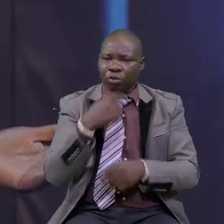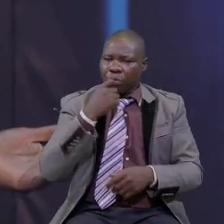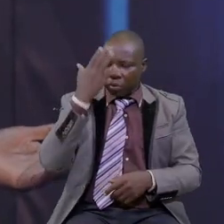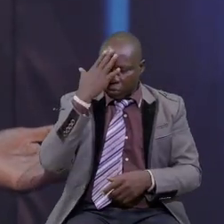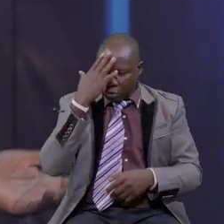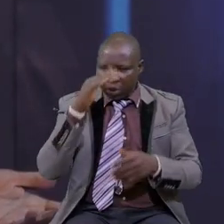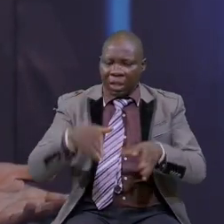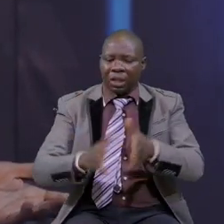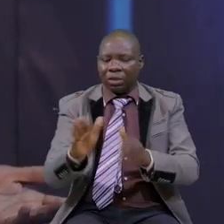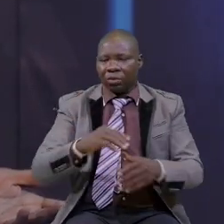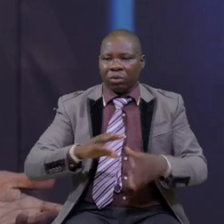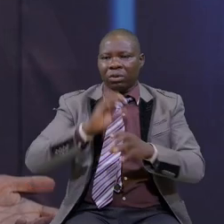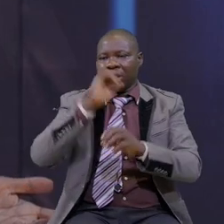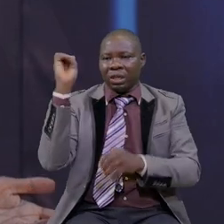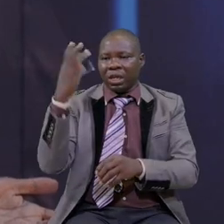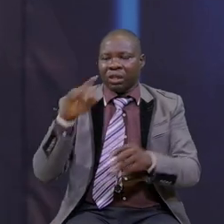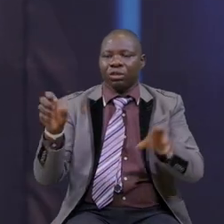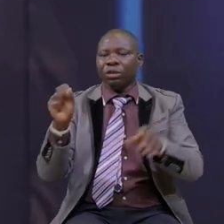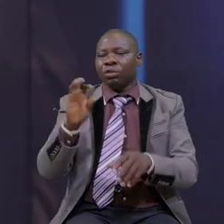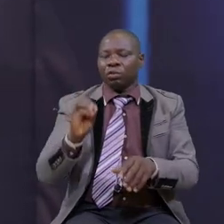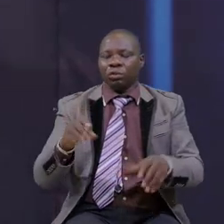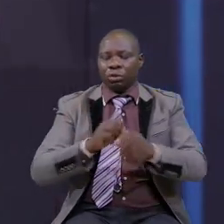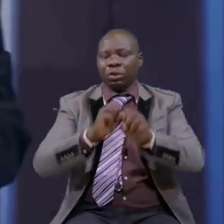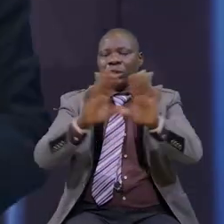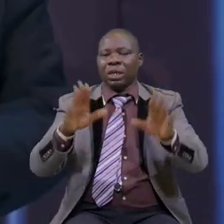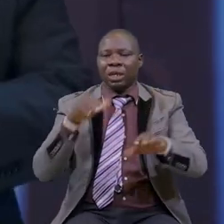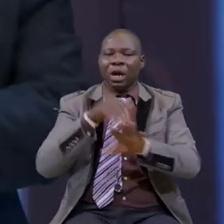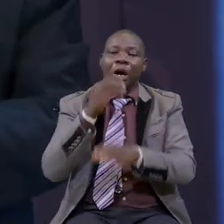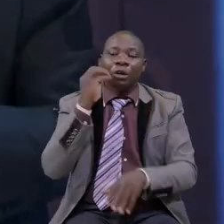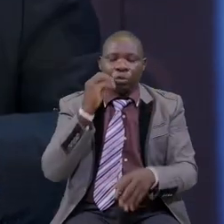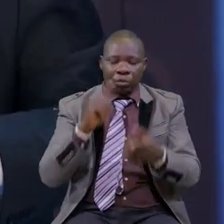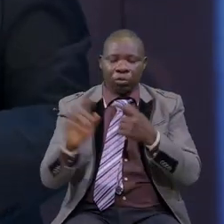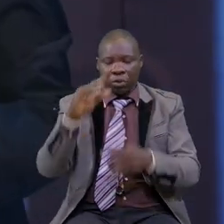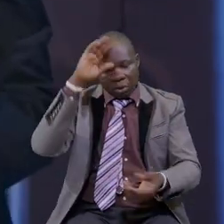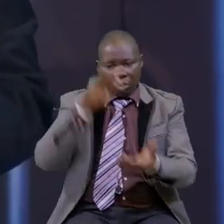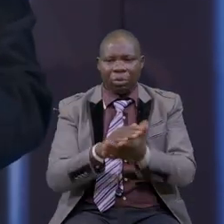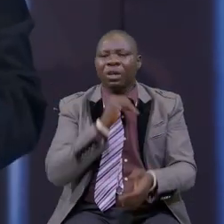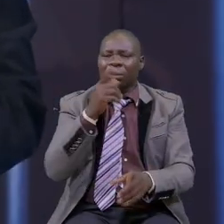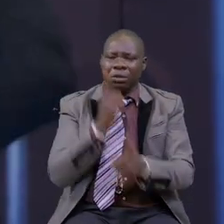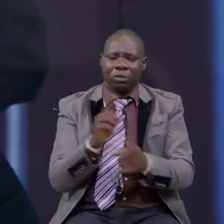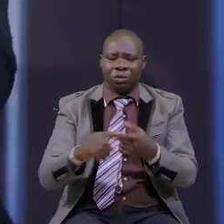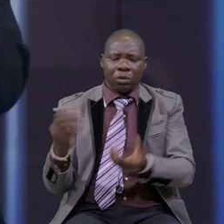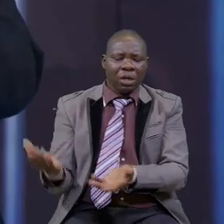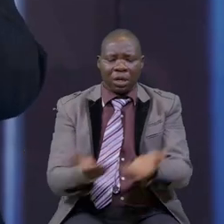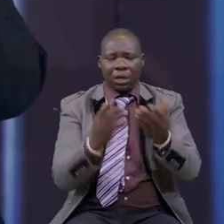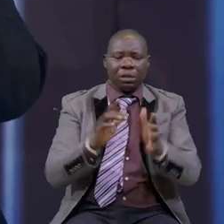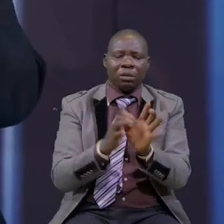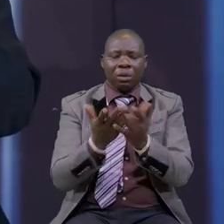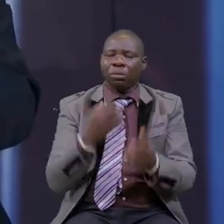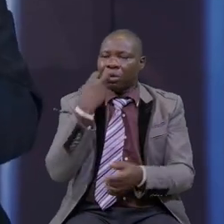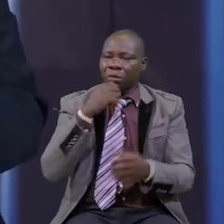hommes. Elle va luire à la maison envers votre mari. Ce n'est pas seulement que vous trimballez la Bible, pas seulement que vous parlez en